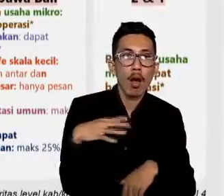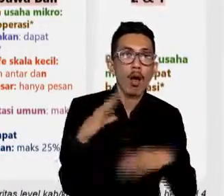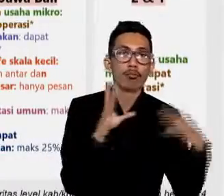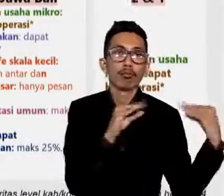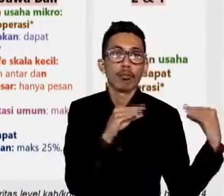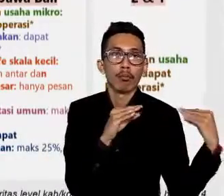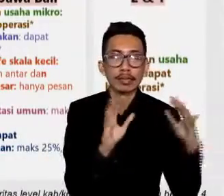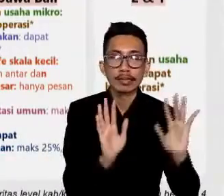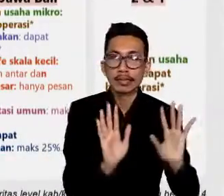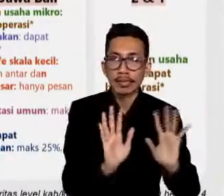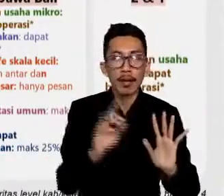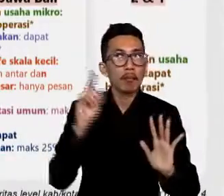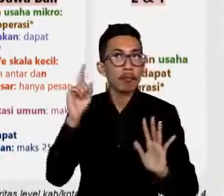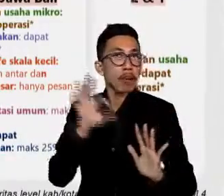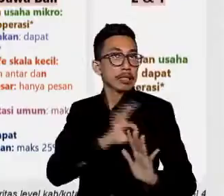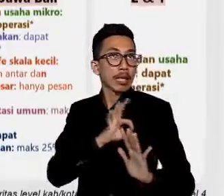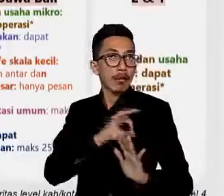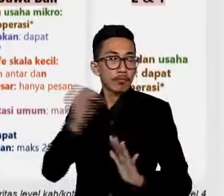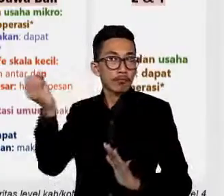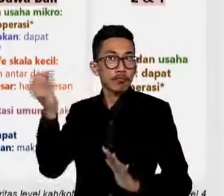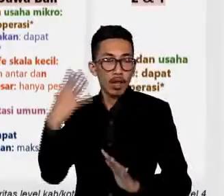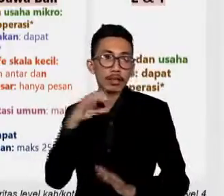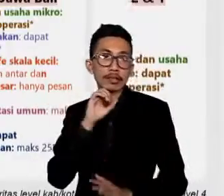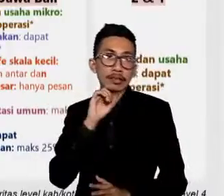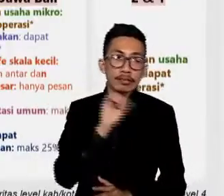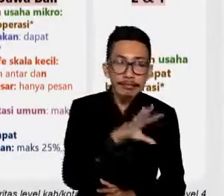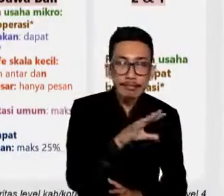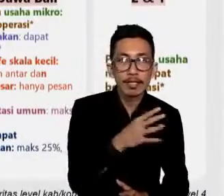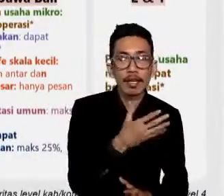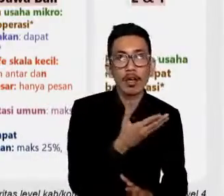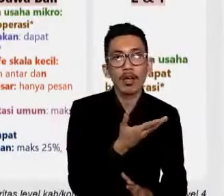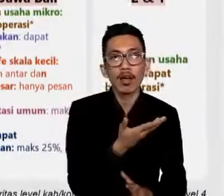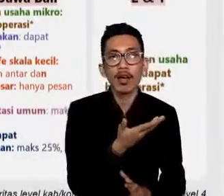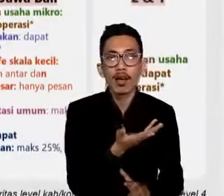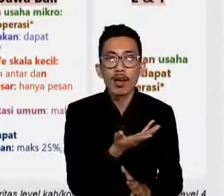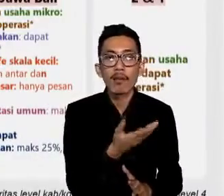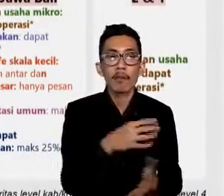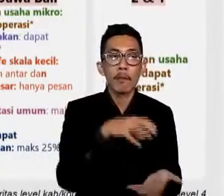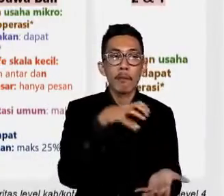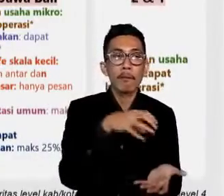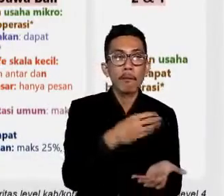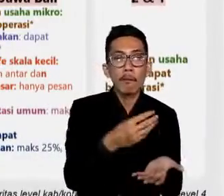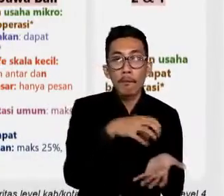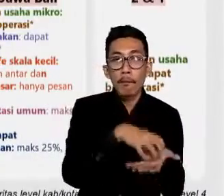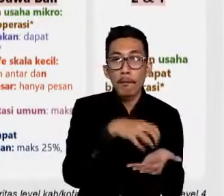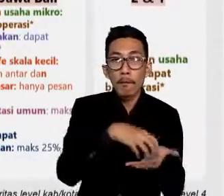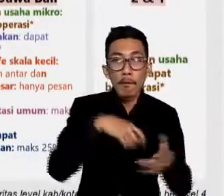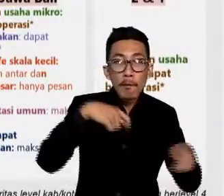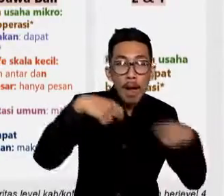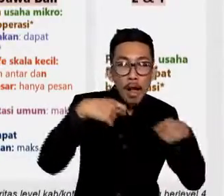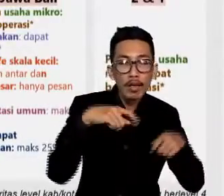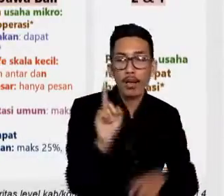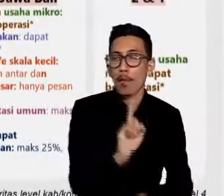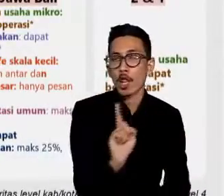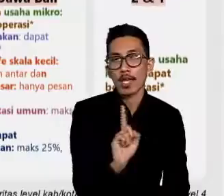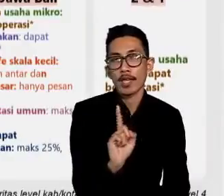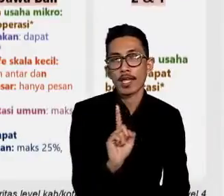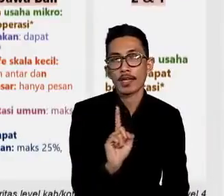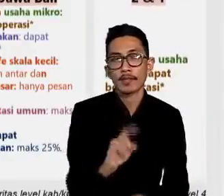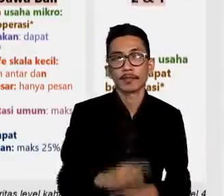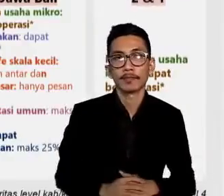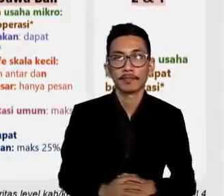dalam kondisi pandemi masyarakat dapat sebisa mungkin tidak makan di tempat akan tetapi